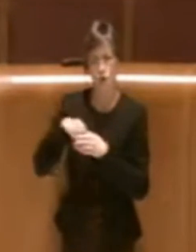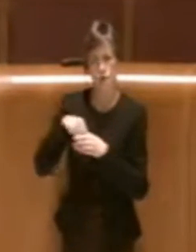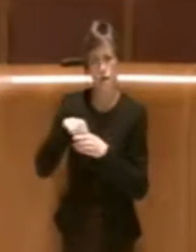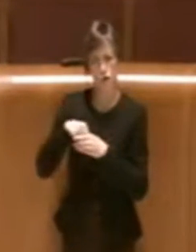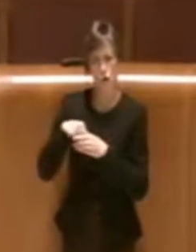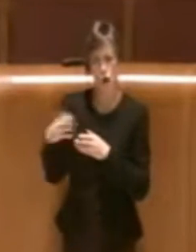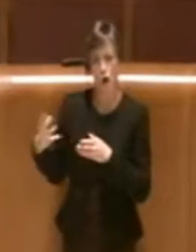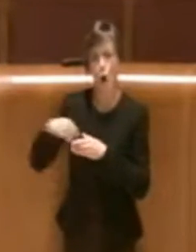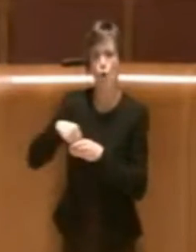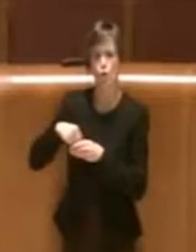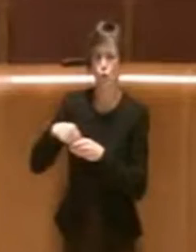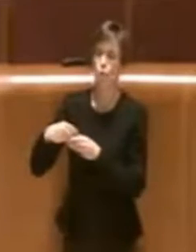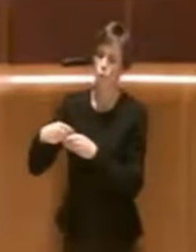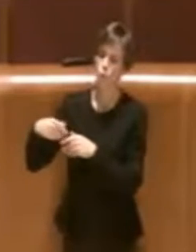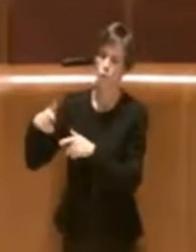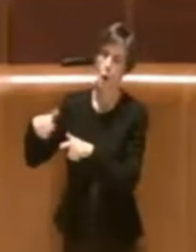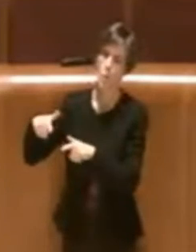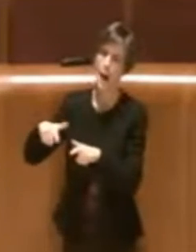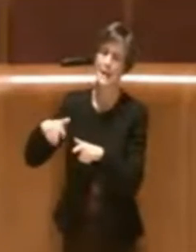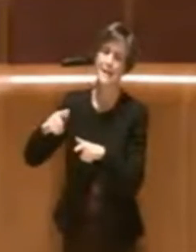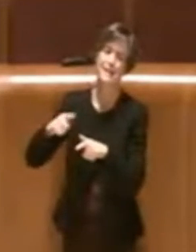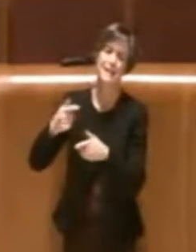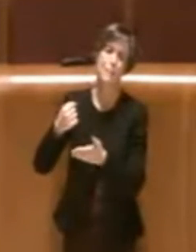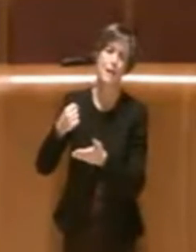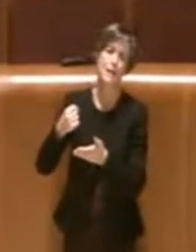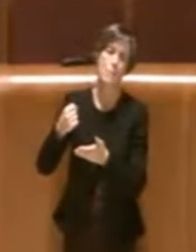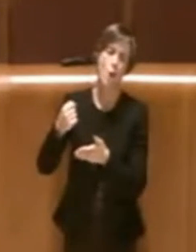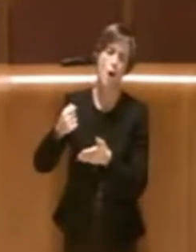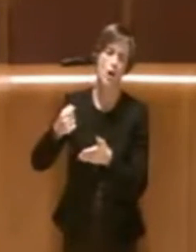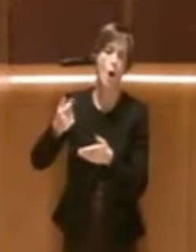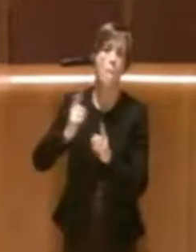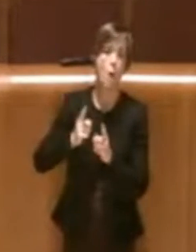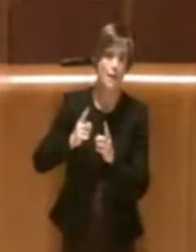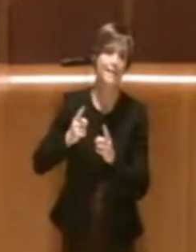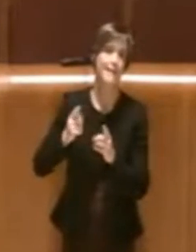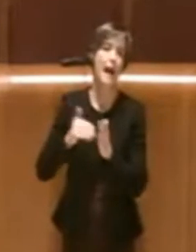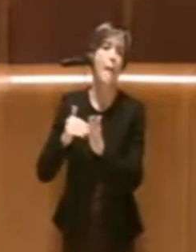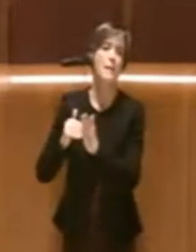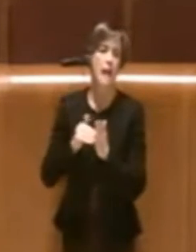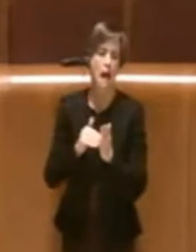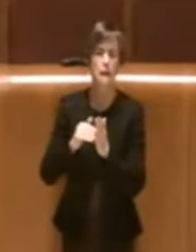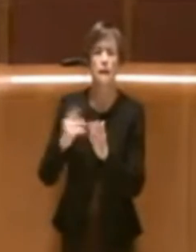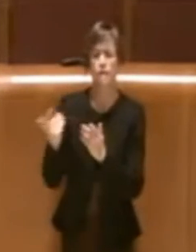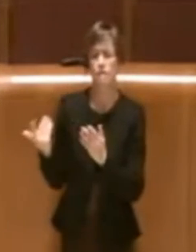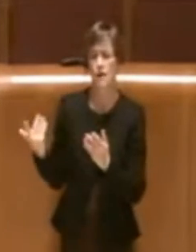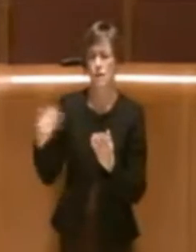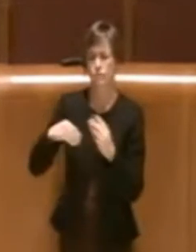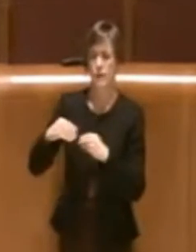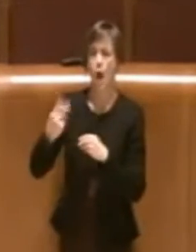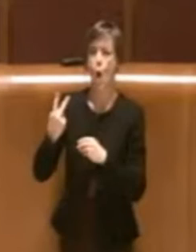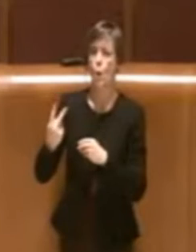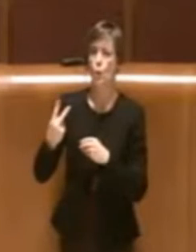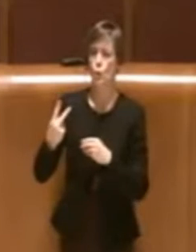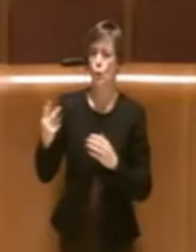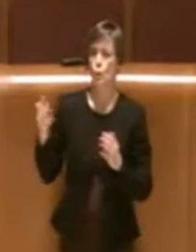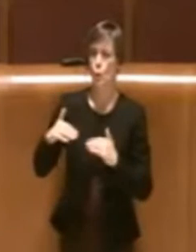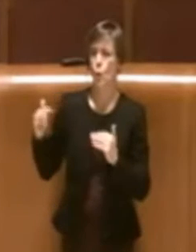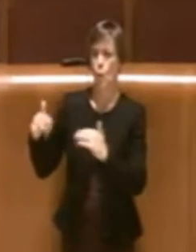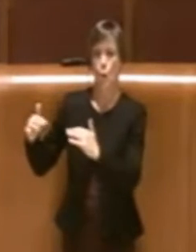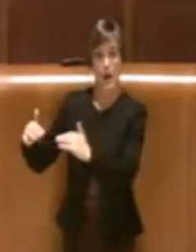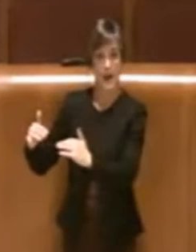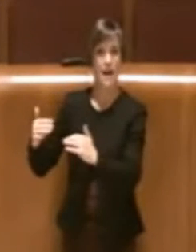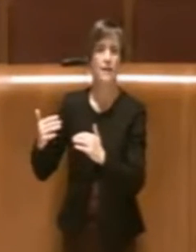congiunta urbanistica e patrimonio e politiche abitative in due sessioni differenti. Credo che, come